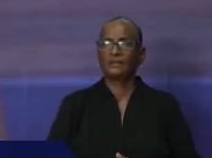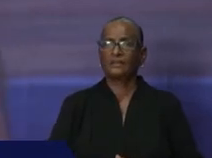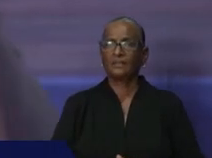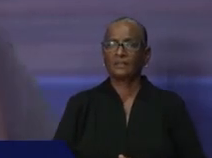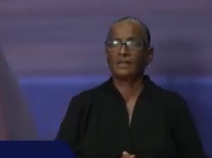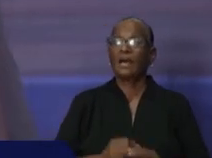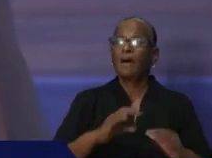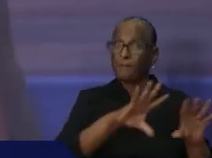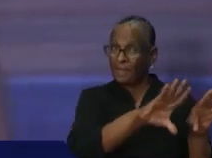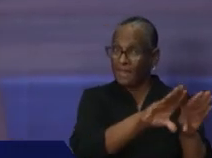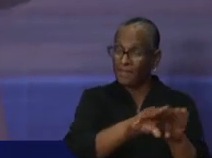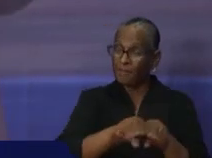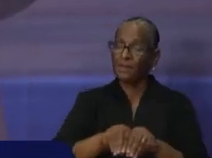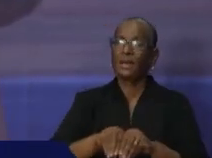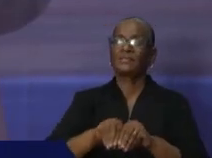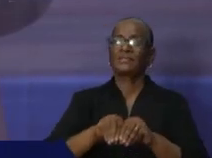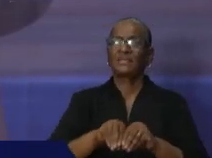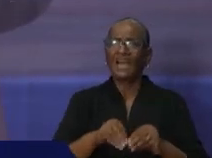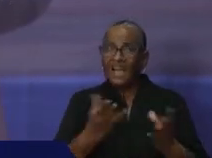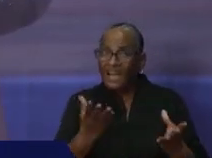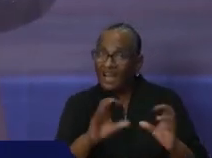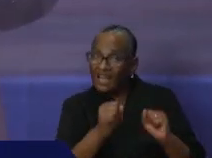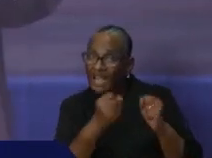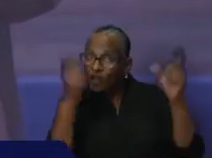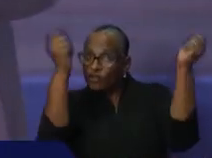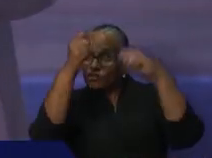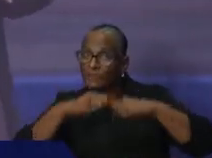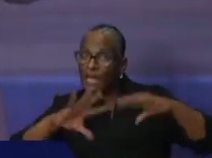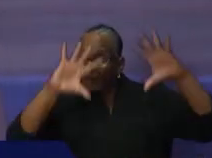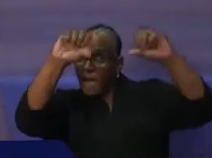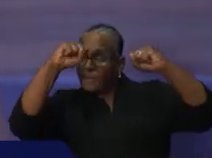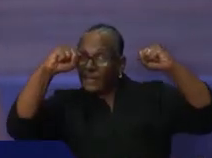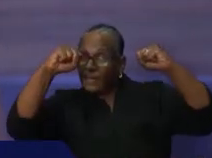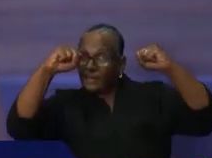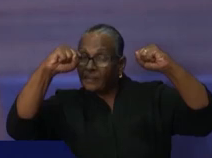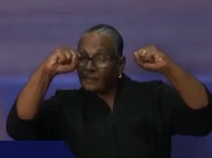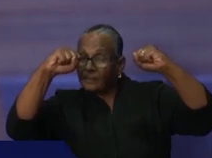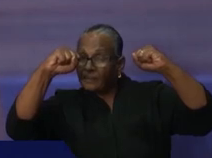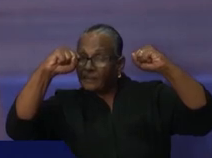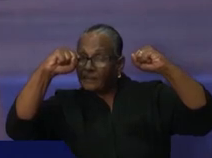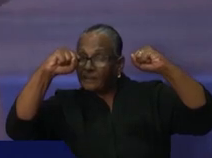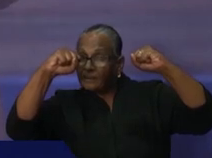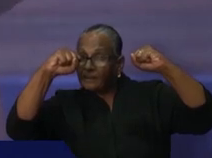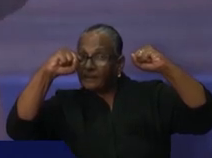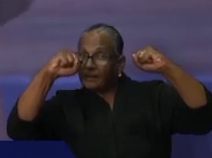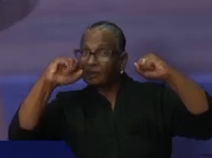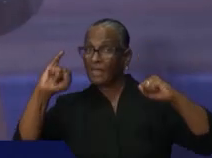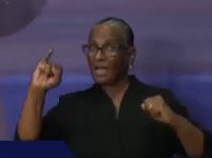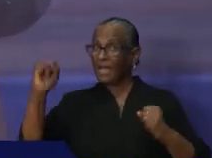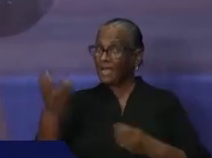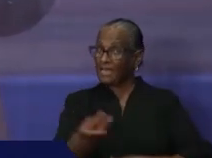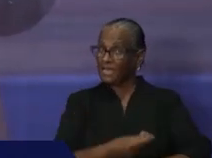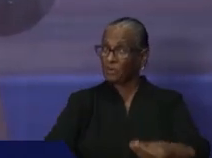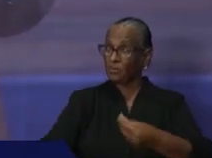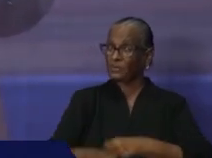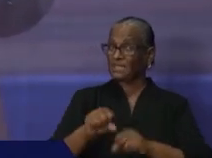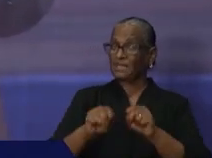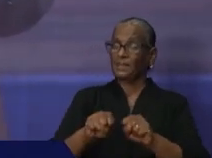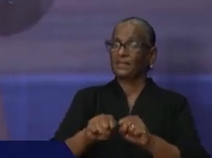ang ade matrix yo baray ka resulta sa iwani, namlek a economic